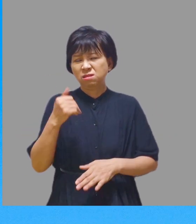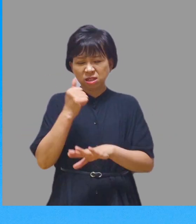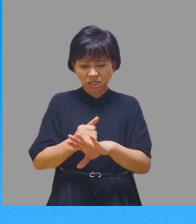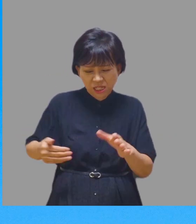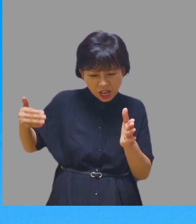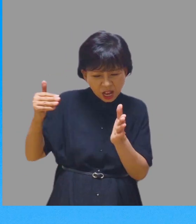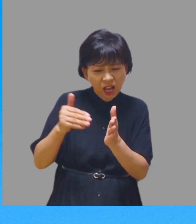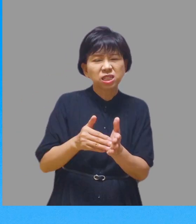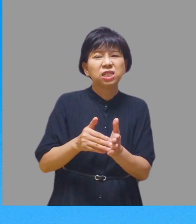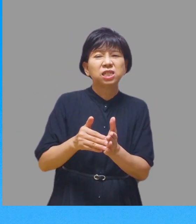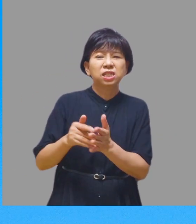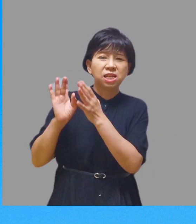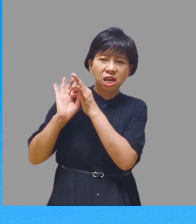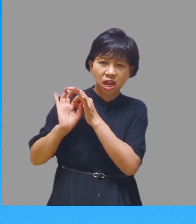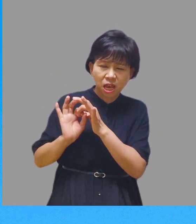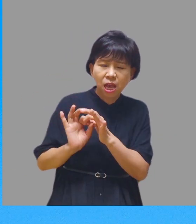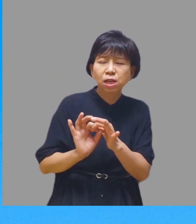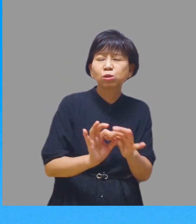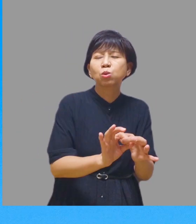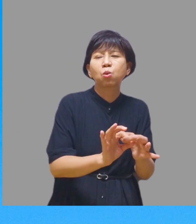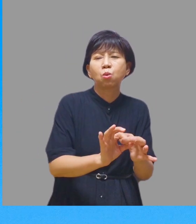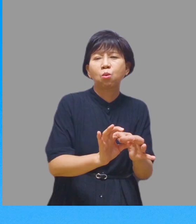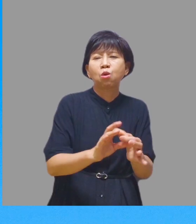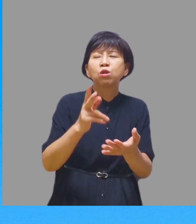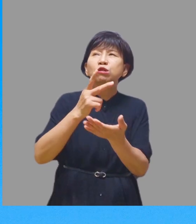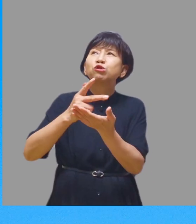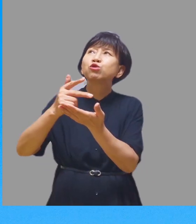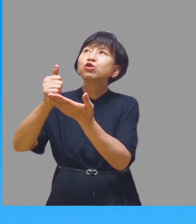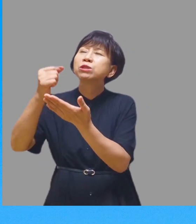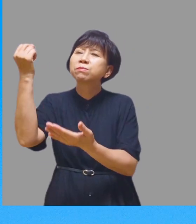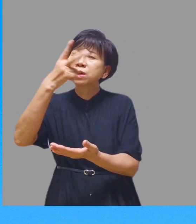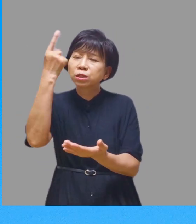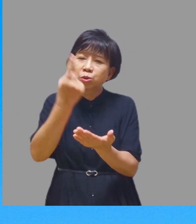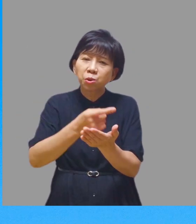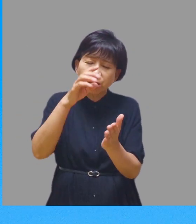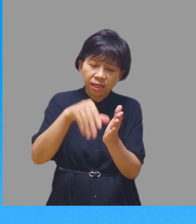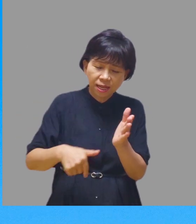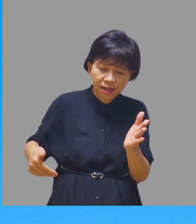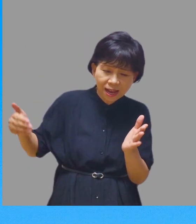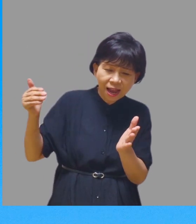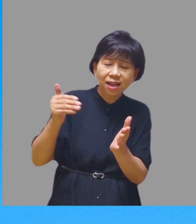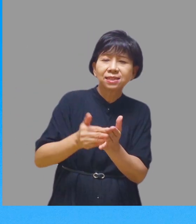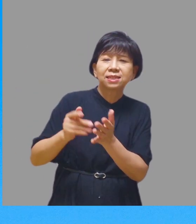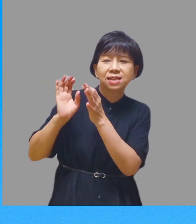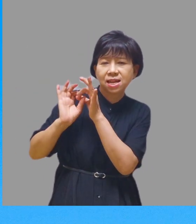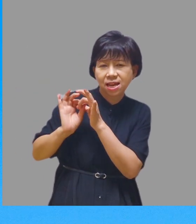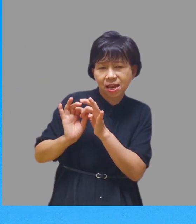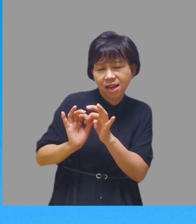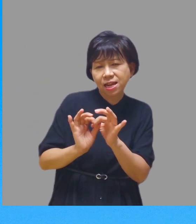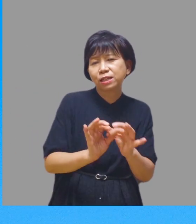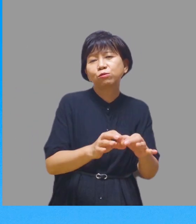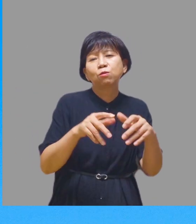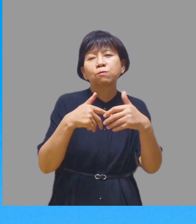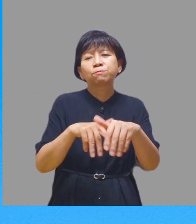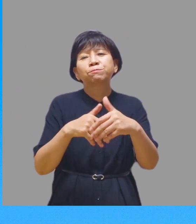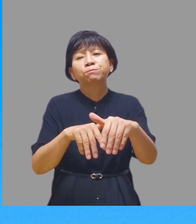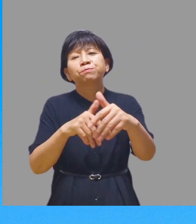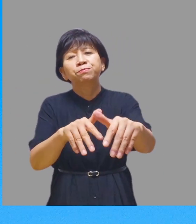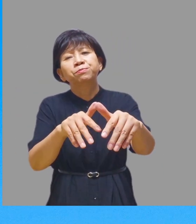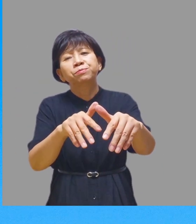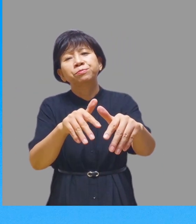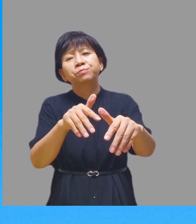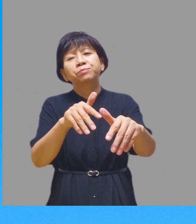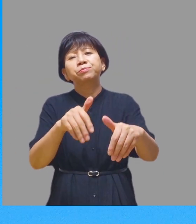거예요. 끝까지 달려가는 거예요. 주님 부르시는 그날까지, 주님 다시 오시는 그날까지 끝까지 나아가는 겁니다. 쉽게